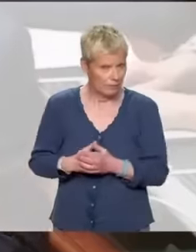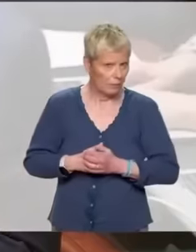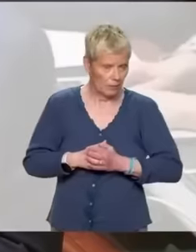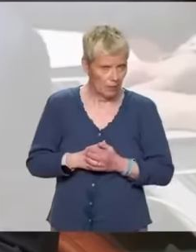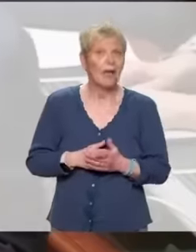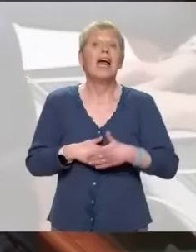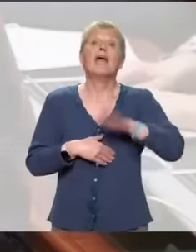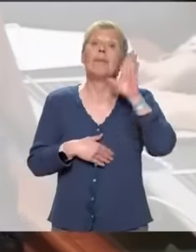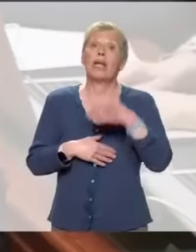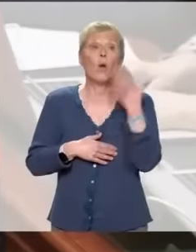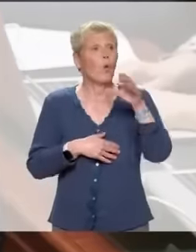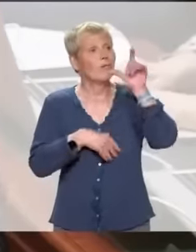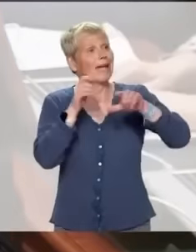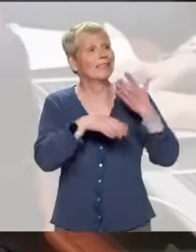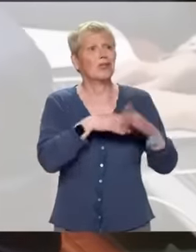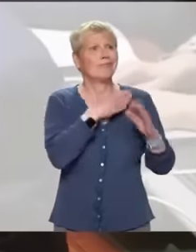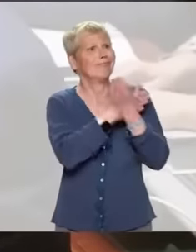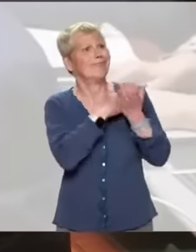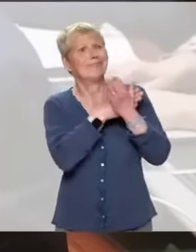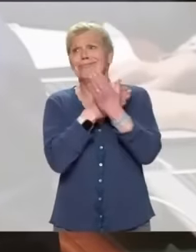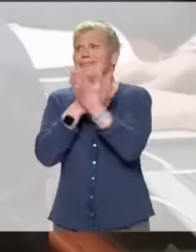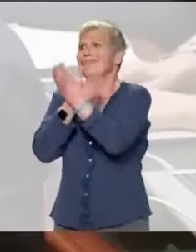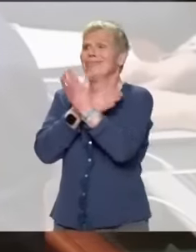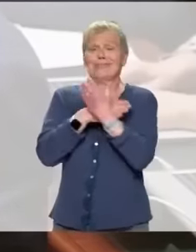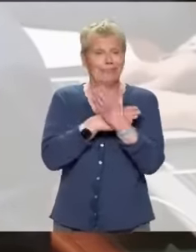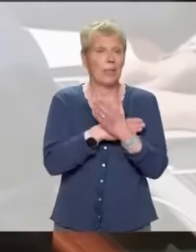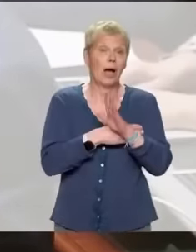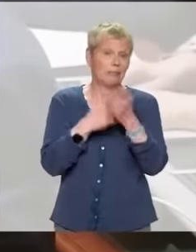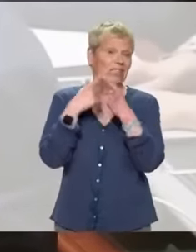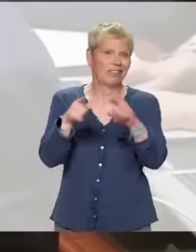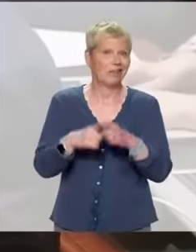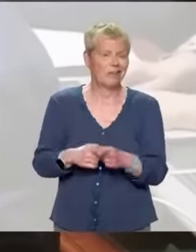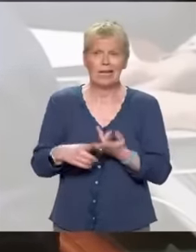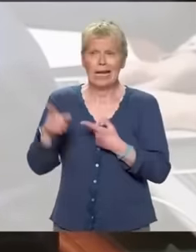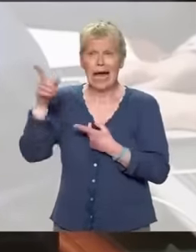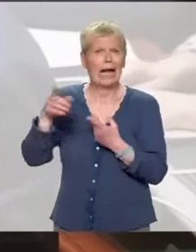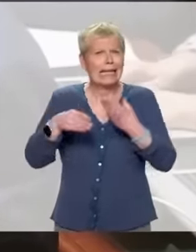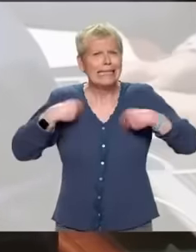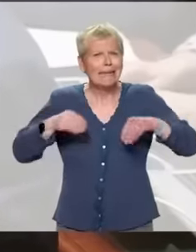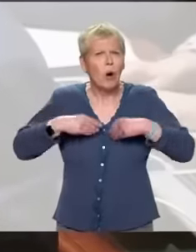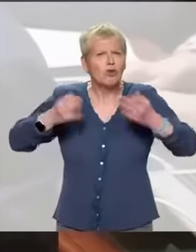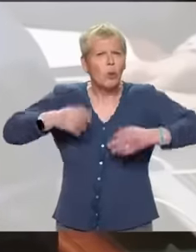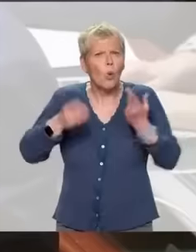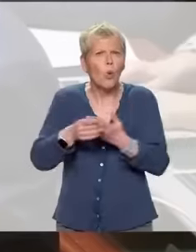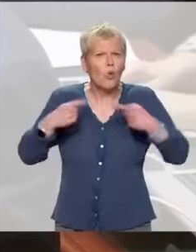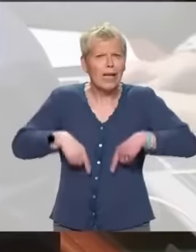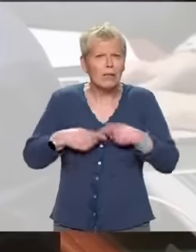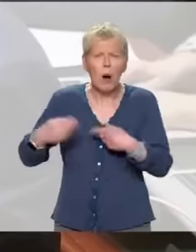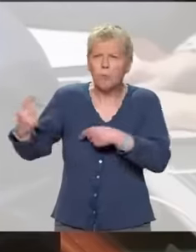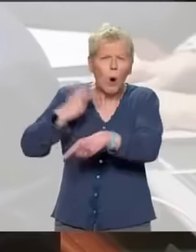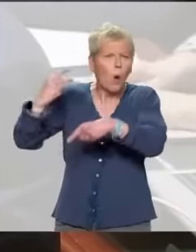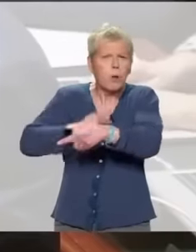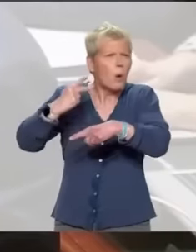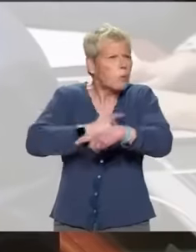pas autant de certaines oppositions qui ne cessent de fustiger les dépenses excessives du gouvernement et